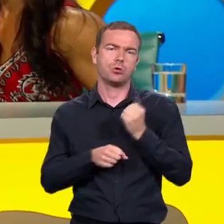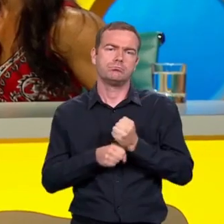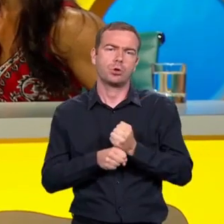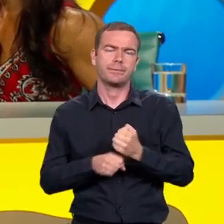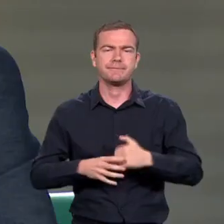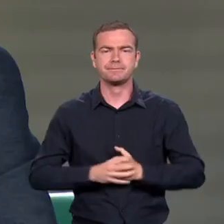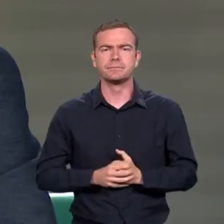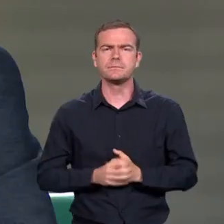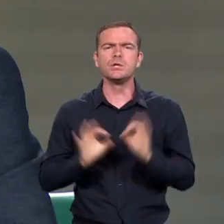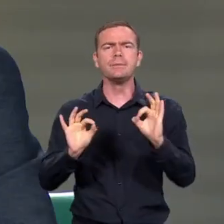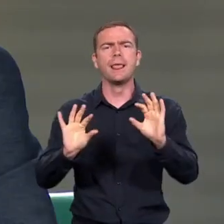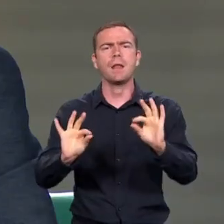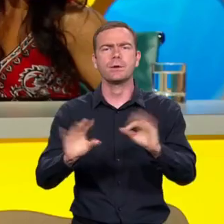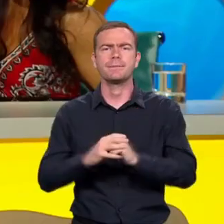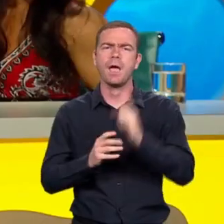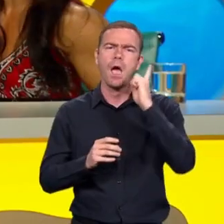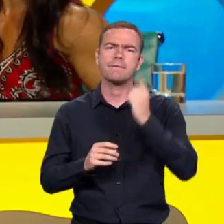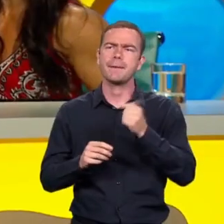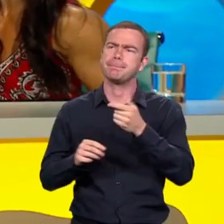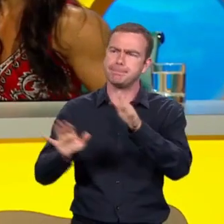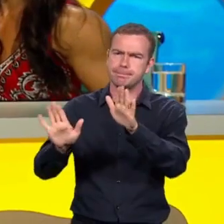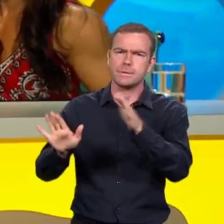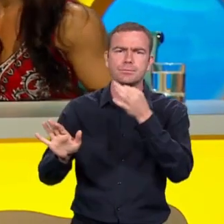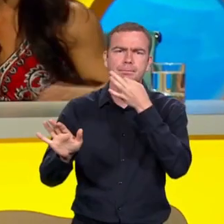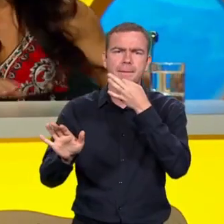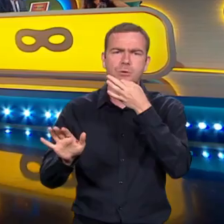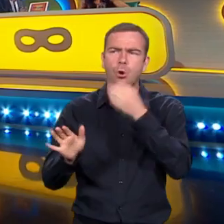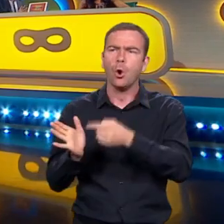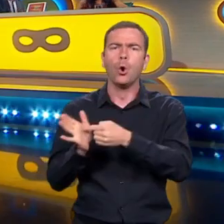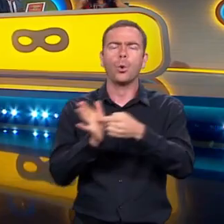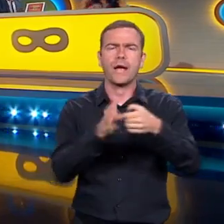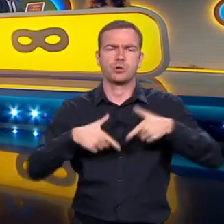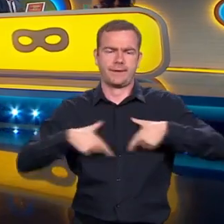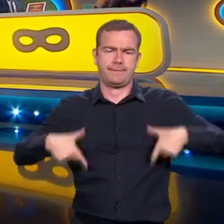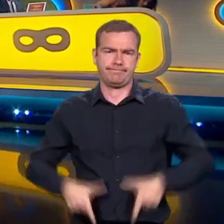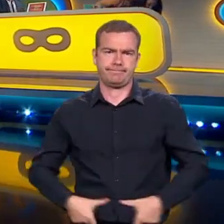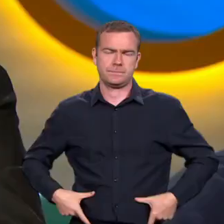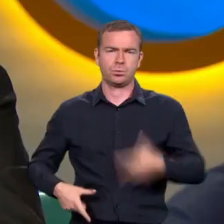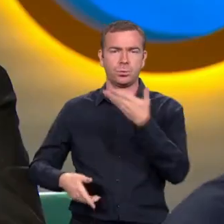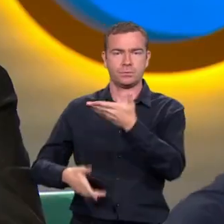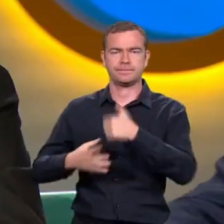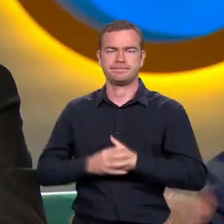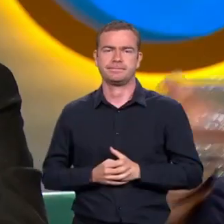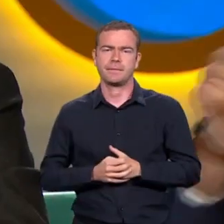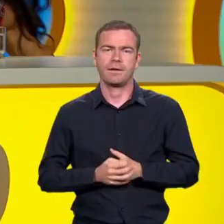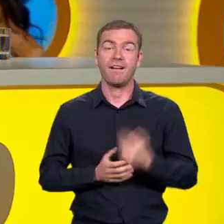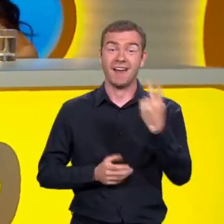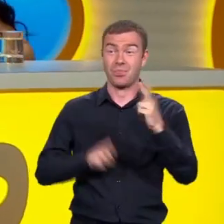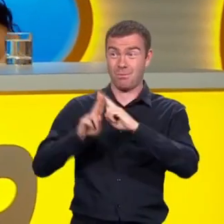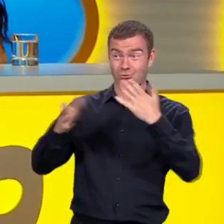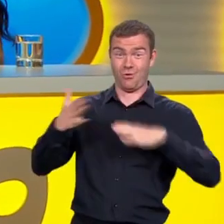Tým prepáčte, ja viem, že tu máte také, tak ten váš úbor športový, ukážme to, lebo to nie sú len také obyčajné. Ty si ho, Vlado, daj.